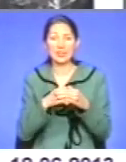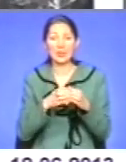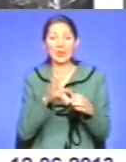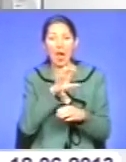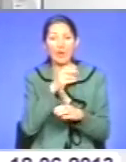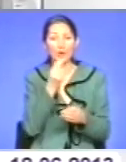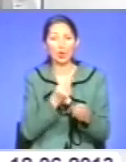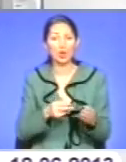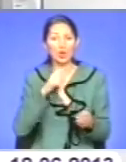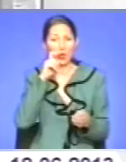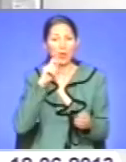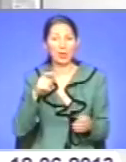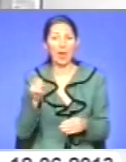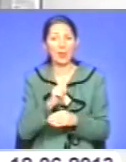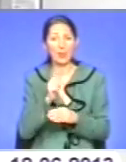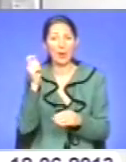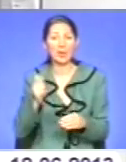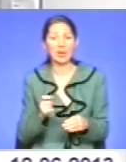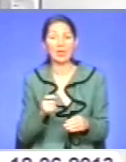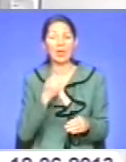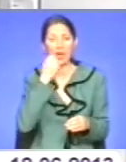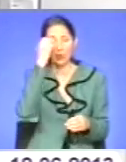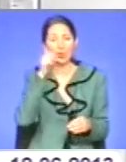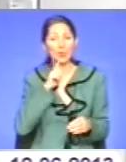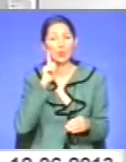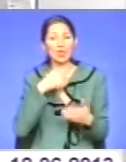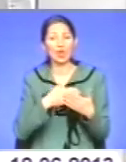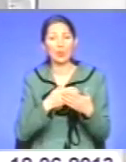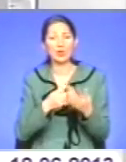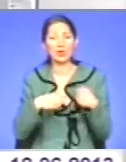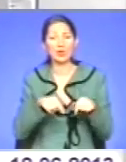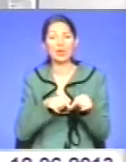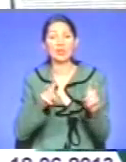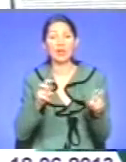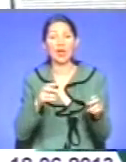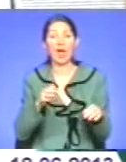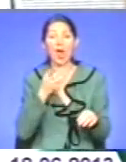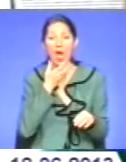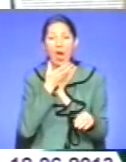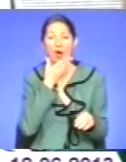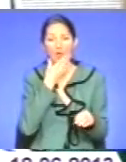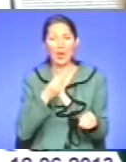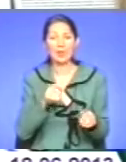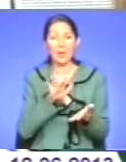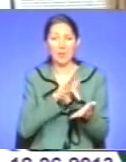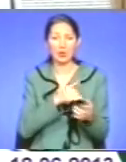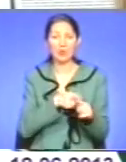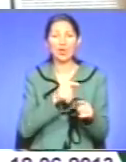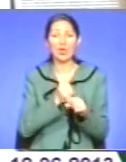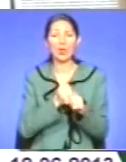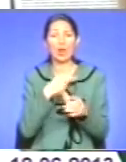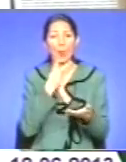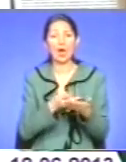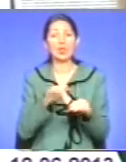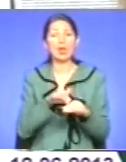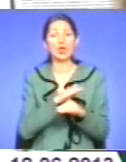У Тернопіль вона завітала завдяки молодіжній громадській організації «Файне місто». В цих роботах показана благодійність в